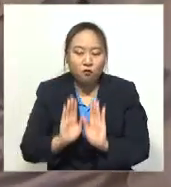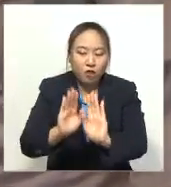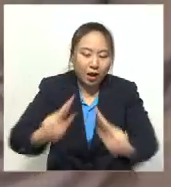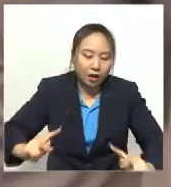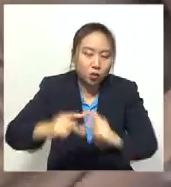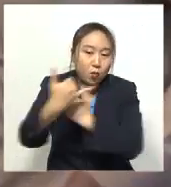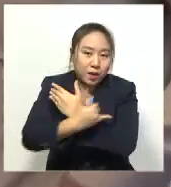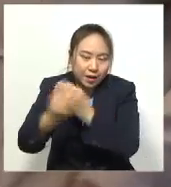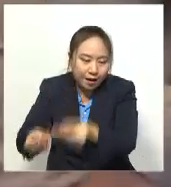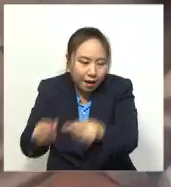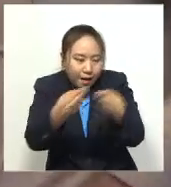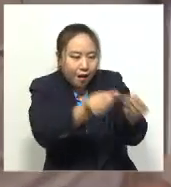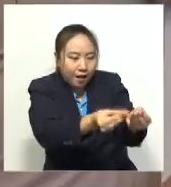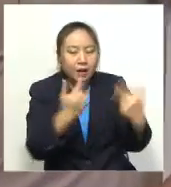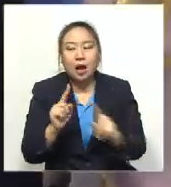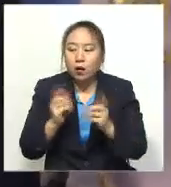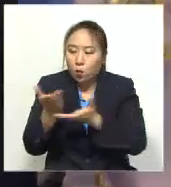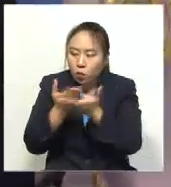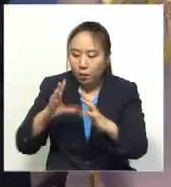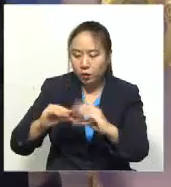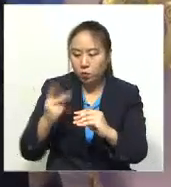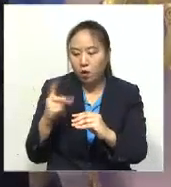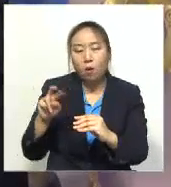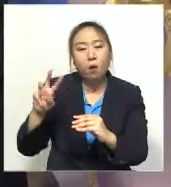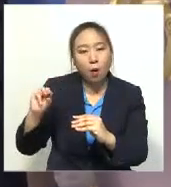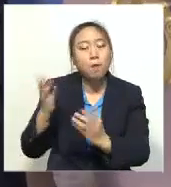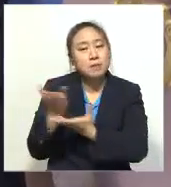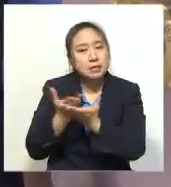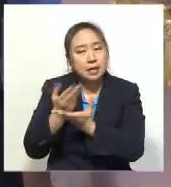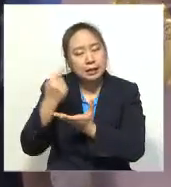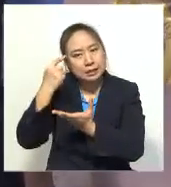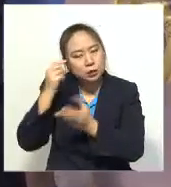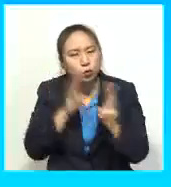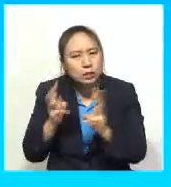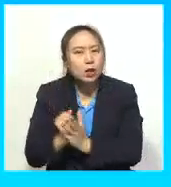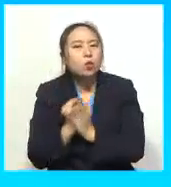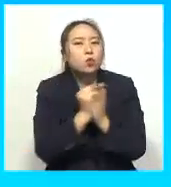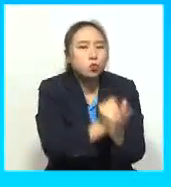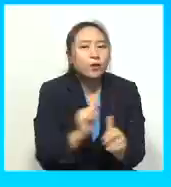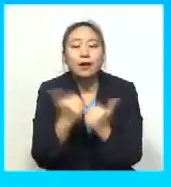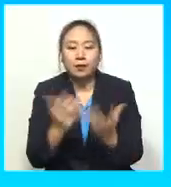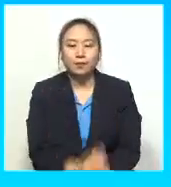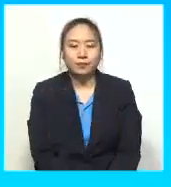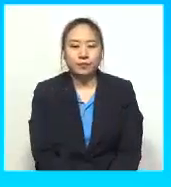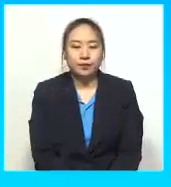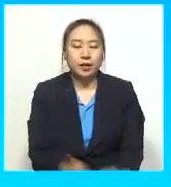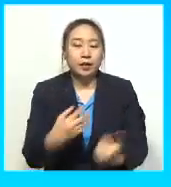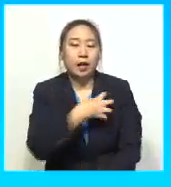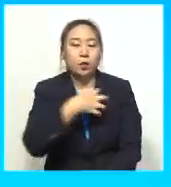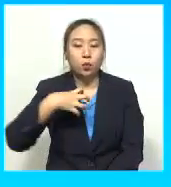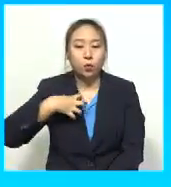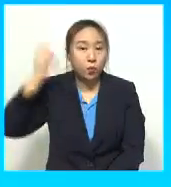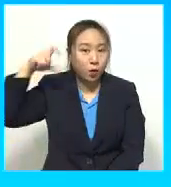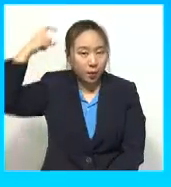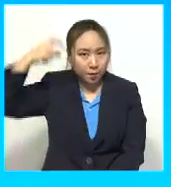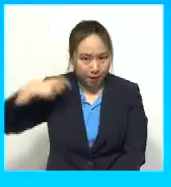ประเทศแล้วก็จะมีการหารือในการประชุมคณะรัฐมนตรีเพื่อพิจารณาแนวทางให้ความช่วยเหลือต่อไปค่ะทางเอกอัครราชทูต